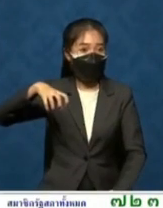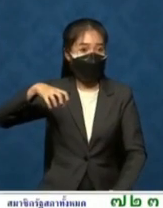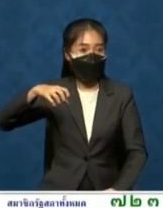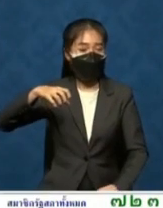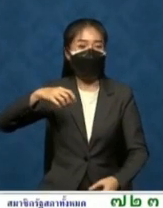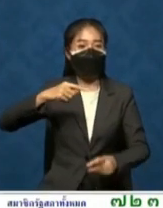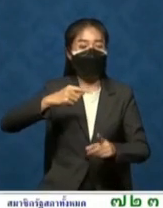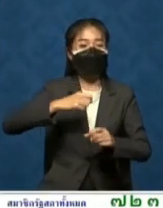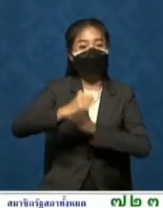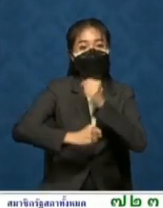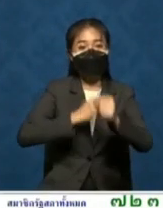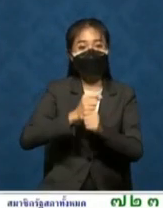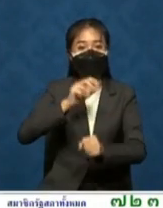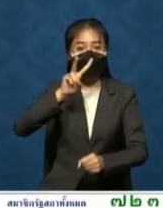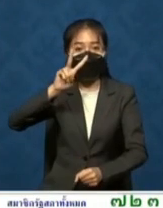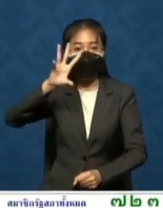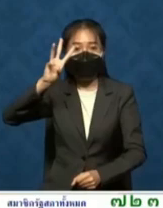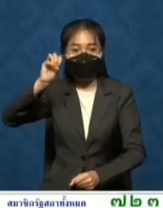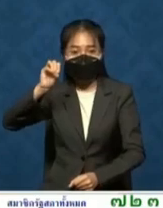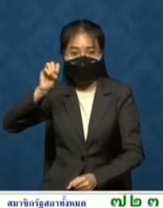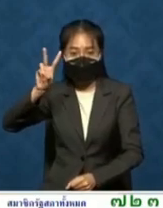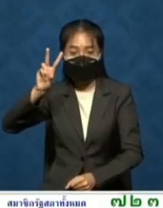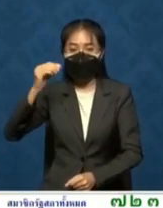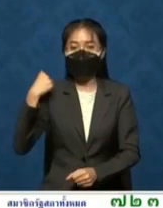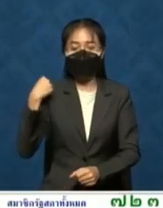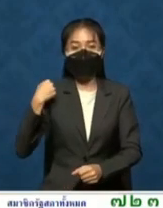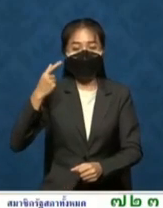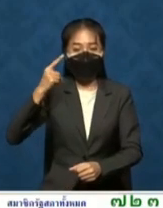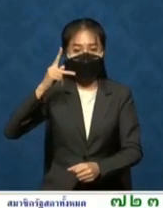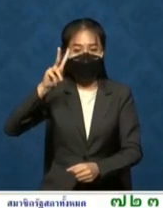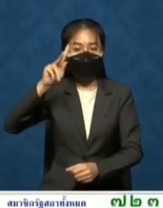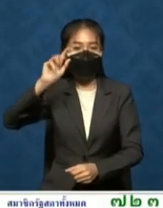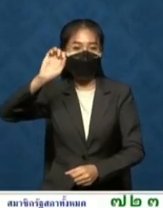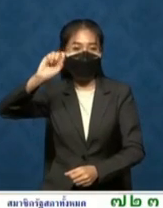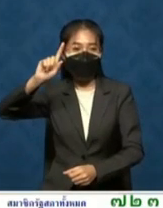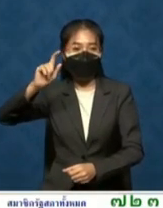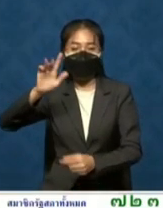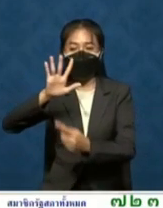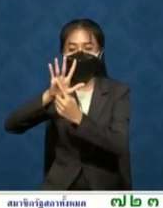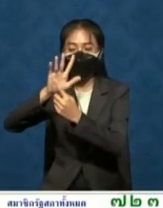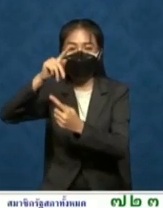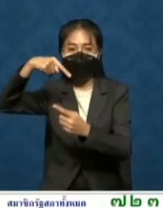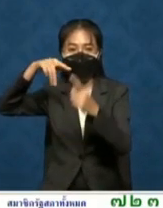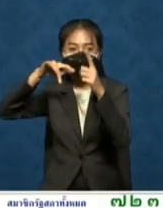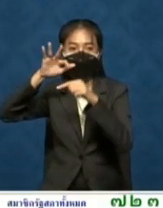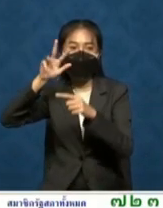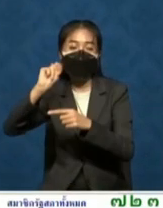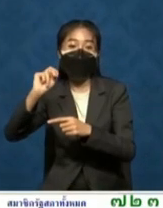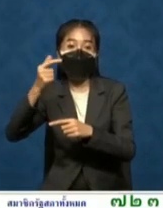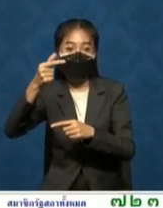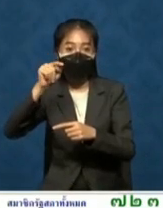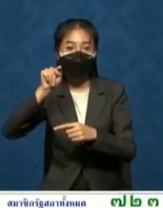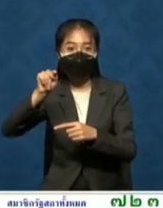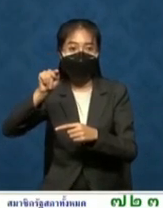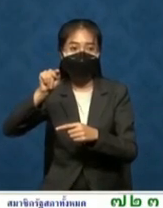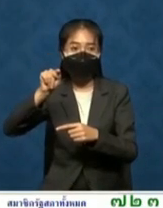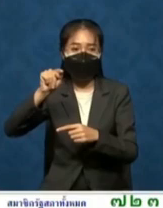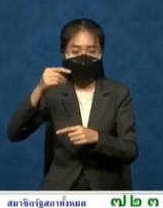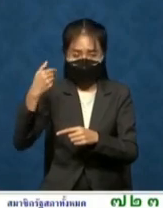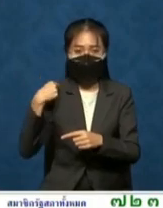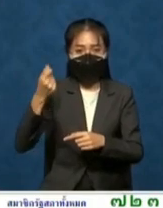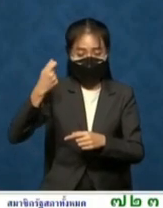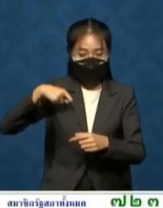คมปี2562นะครับ ครับ คดีแพ่งดำที่864/61คดีแดงที่649/62นะครับศาลยุติธ